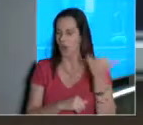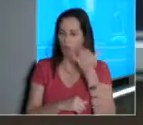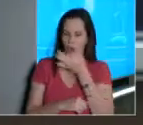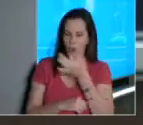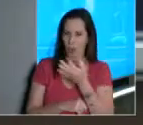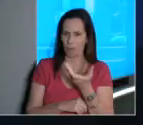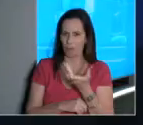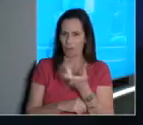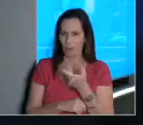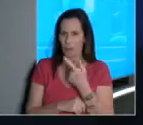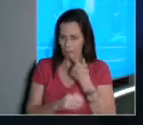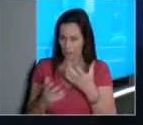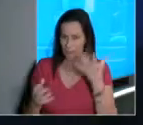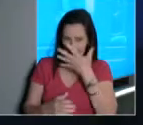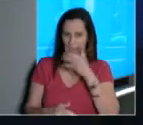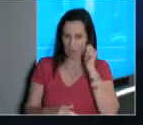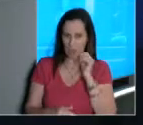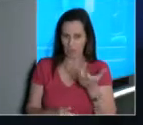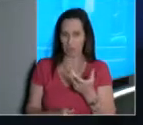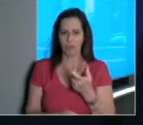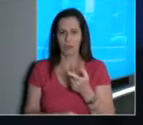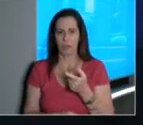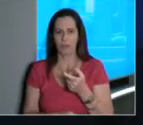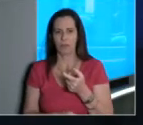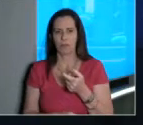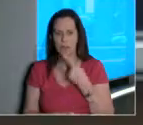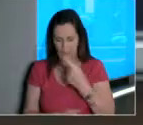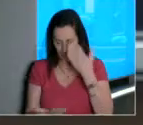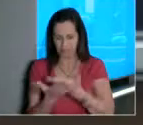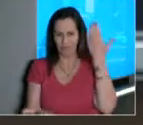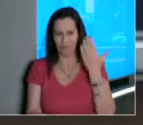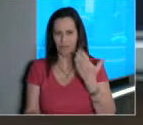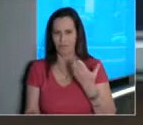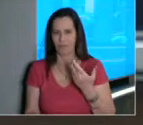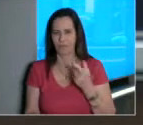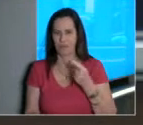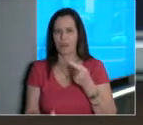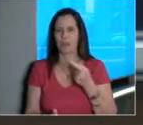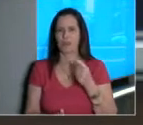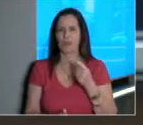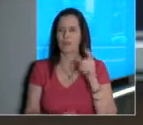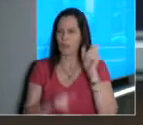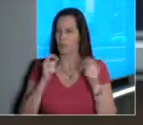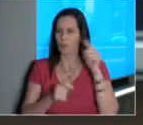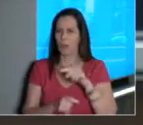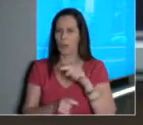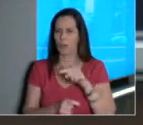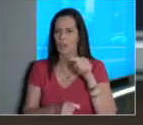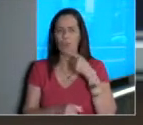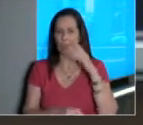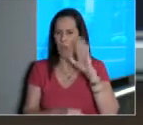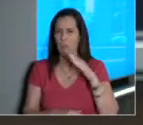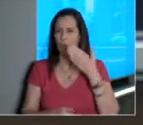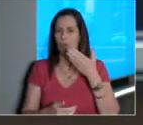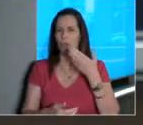שואלים כל מיני שאלות, למה? צבע עדתי, מזרחים אשכנזים, נו. צבע זה... תן את זה פה ב... ומאגרים שהגיעו בהגירה מאוחרת, שזאת